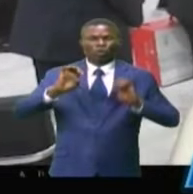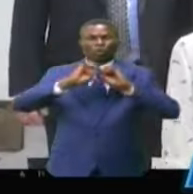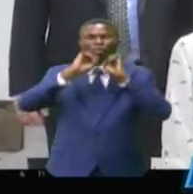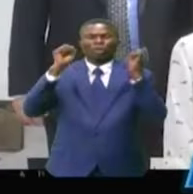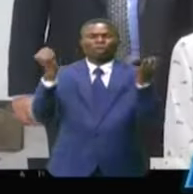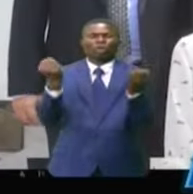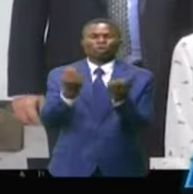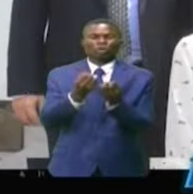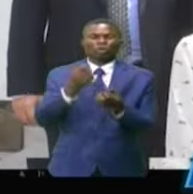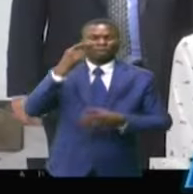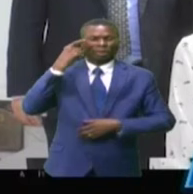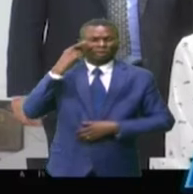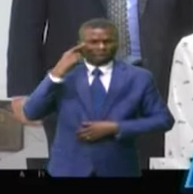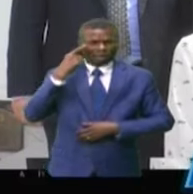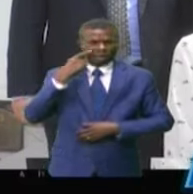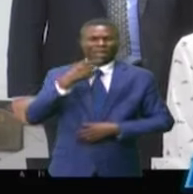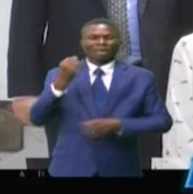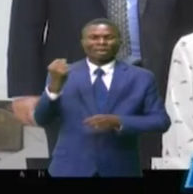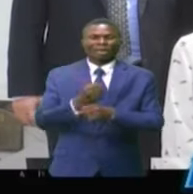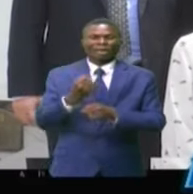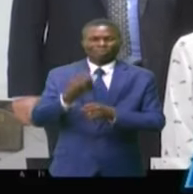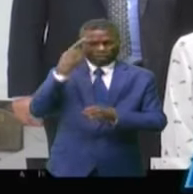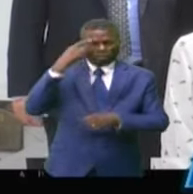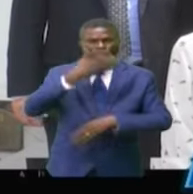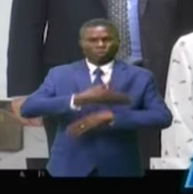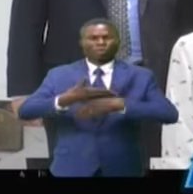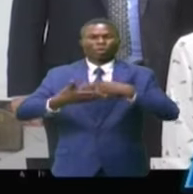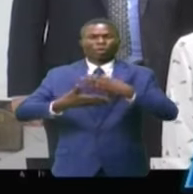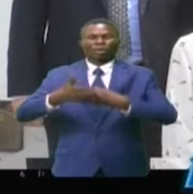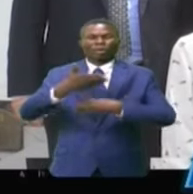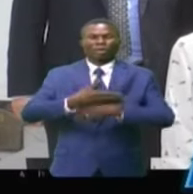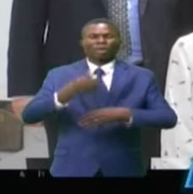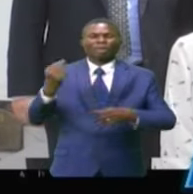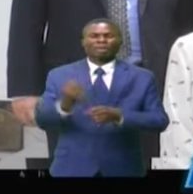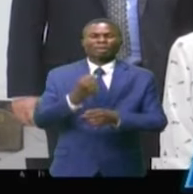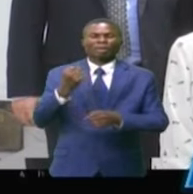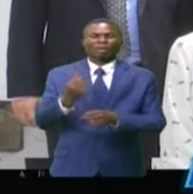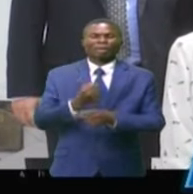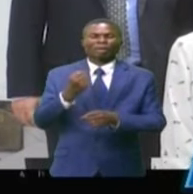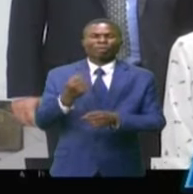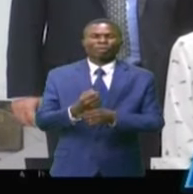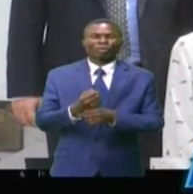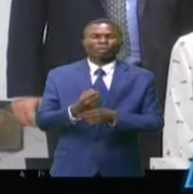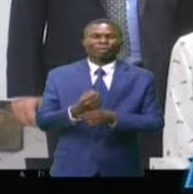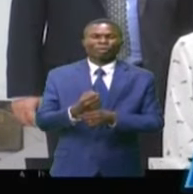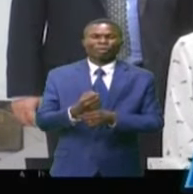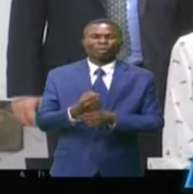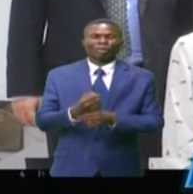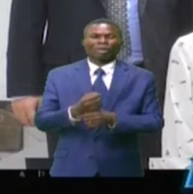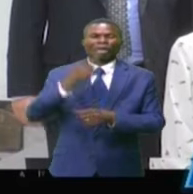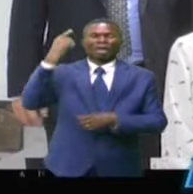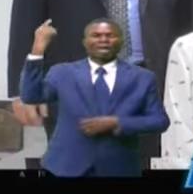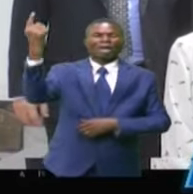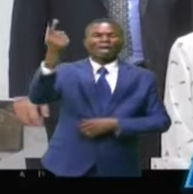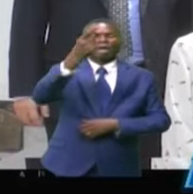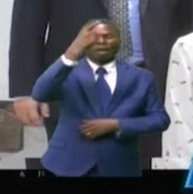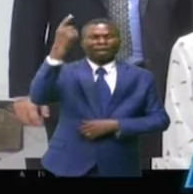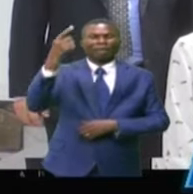fait la construction des travaux internationaux.